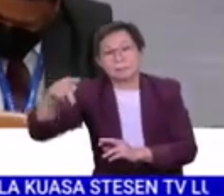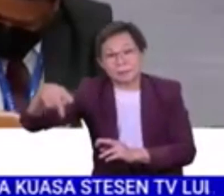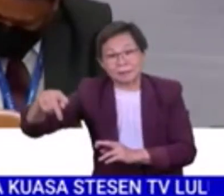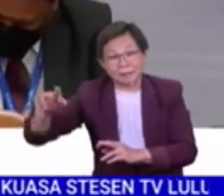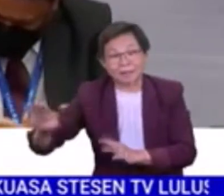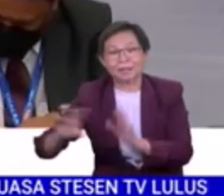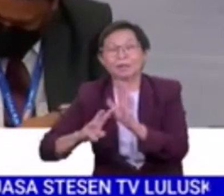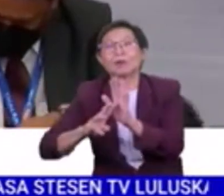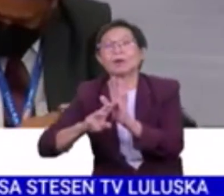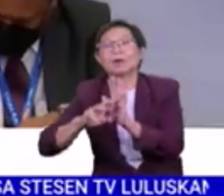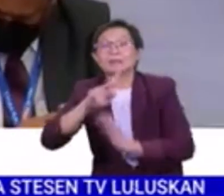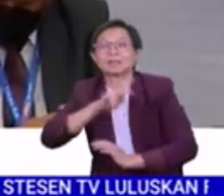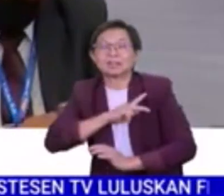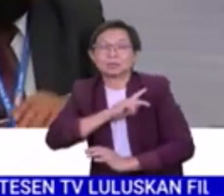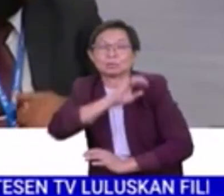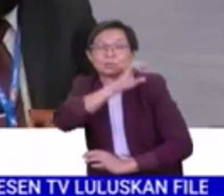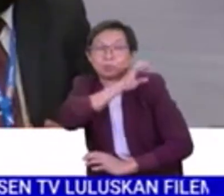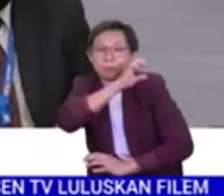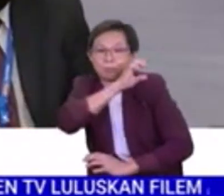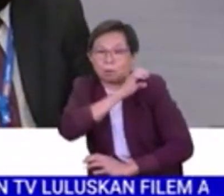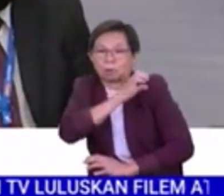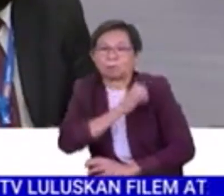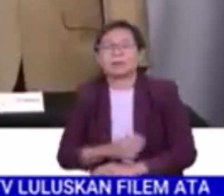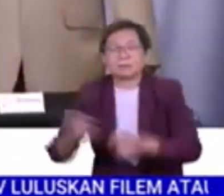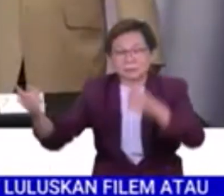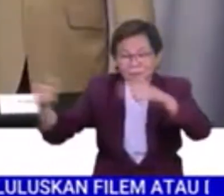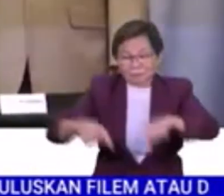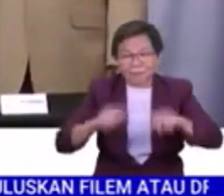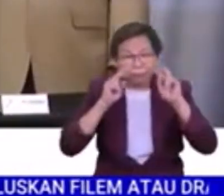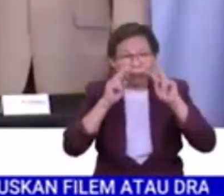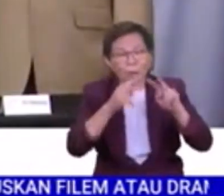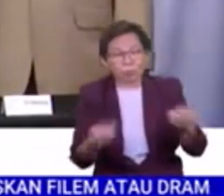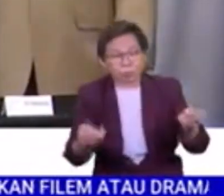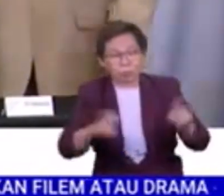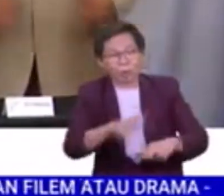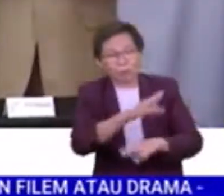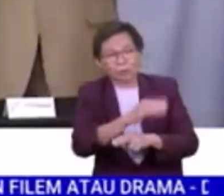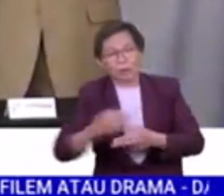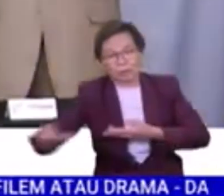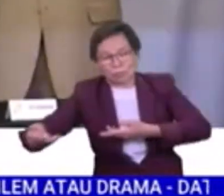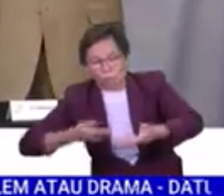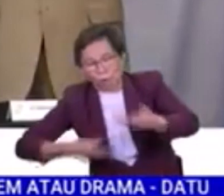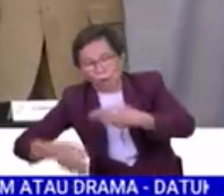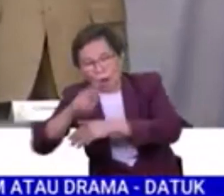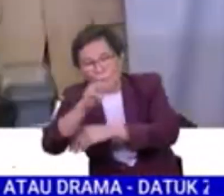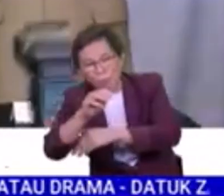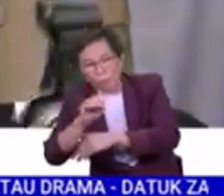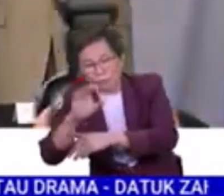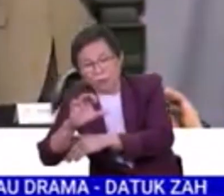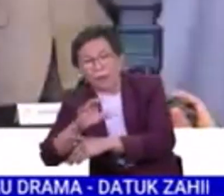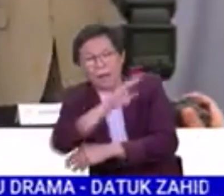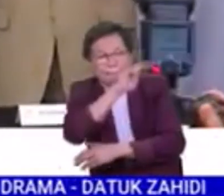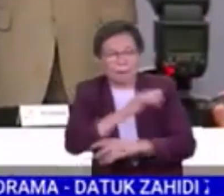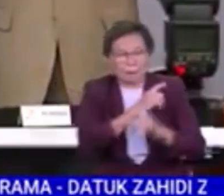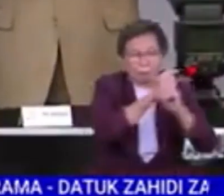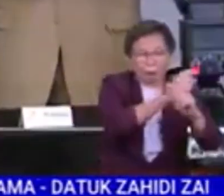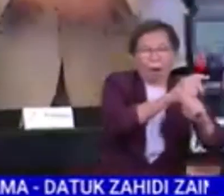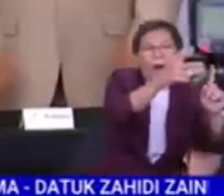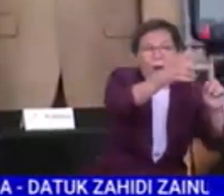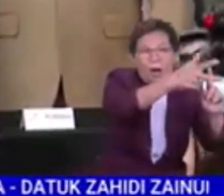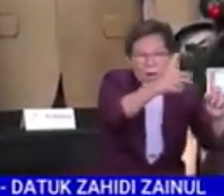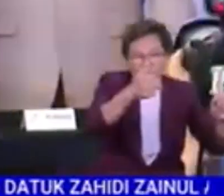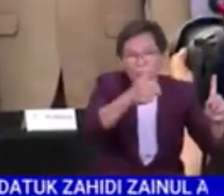ketua pegawai eksekutif nya ebrahim moosa hadir sama menyaksikan pemeteraian dan petukaran emosi itu ialah menteri pertahanan